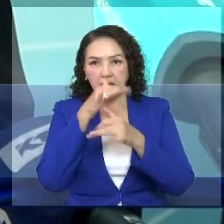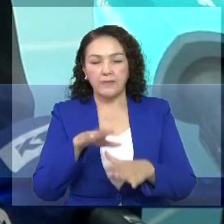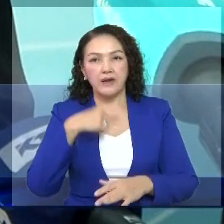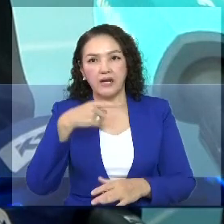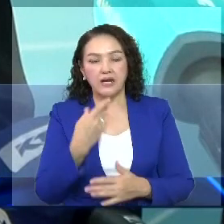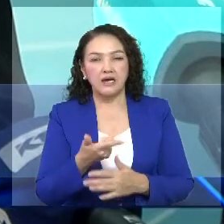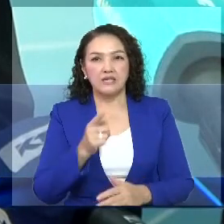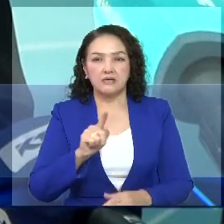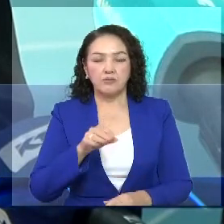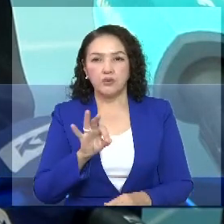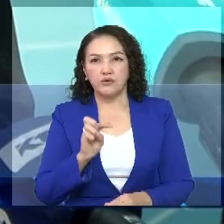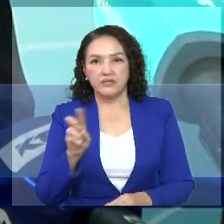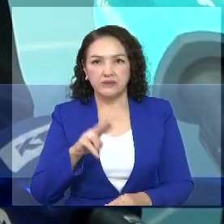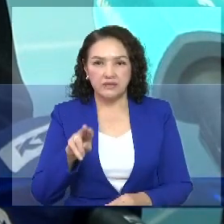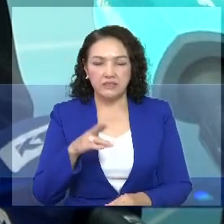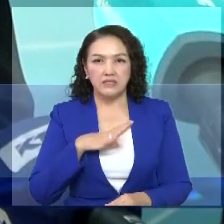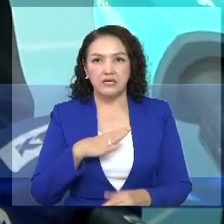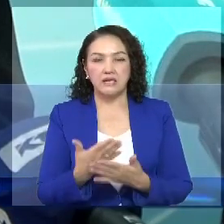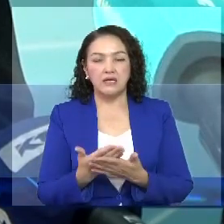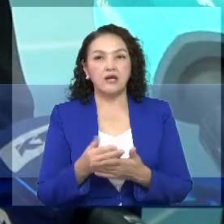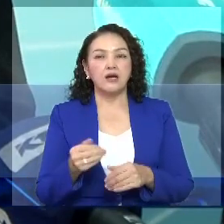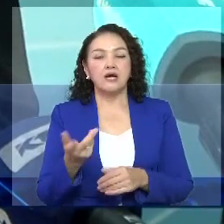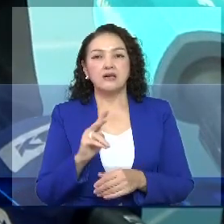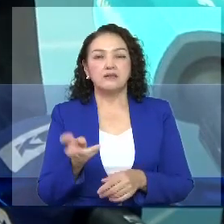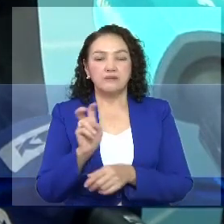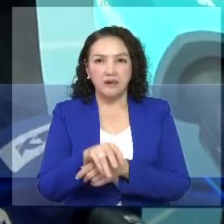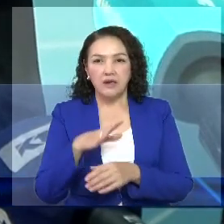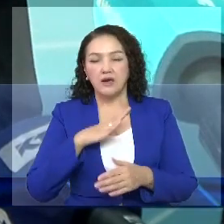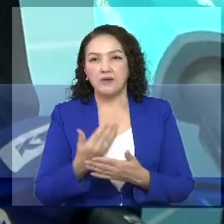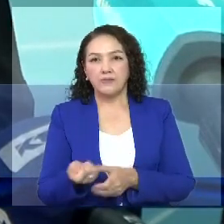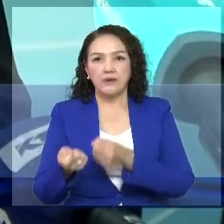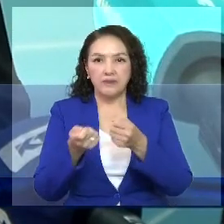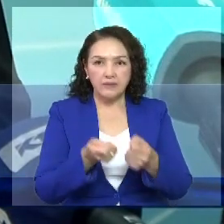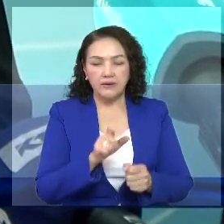воздействовать на газопровод и так далее. Я просто, который газ принимаю, я его транспортирую людям.